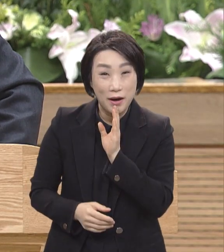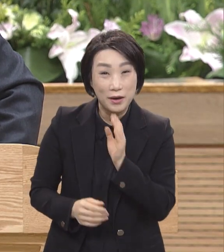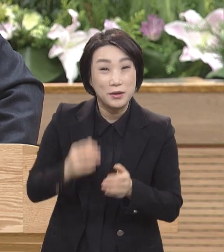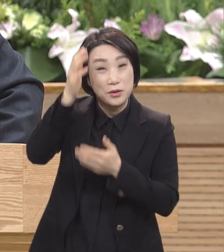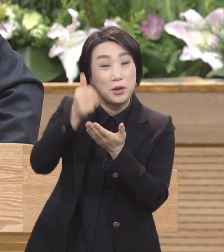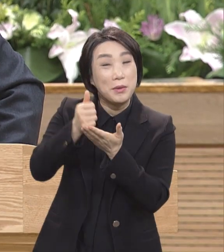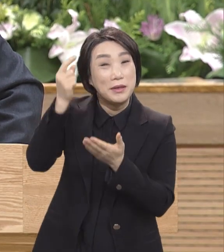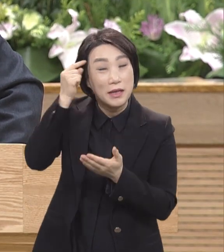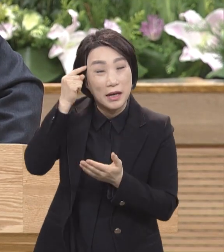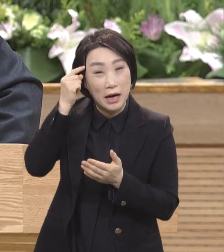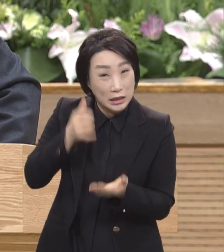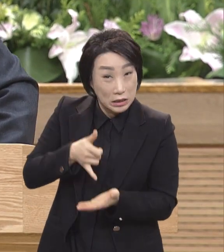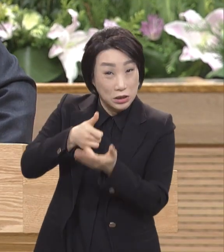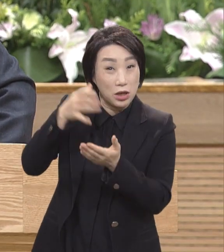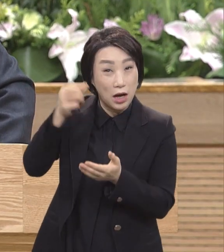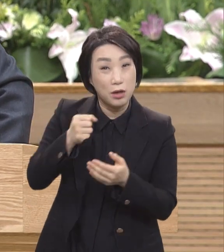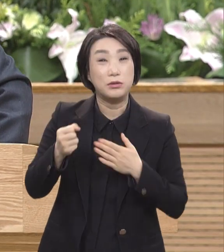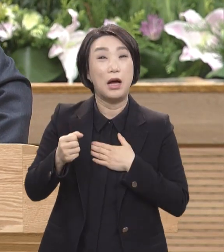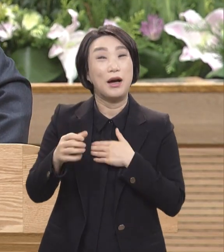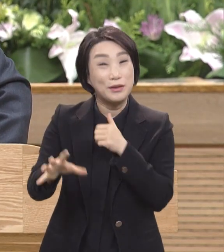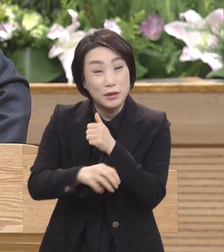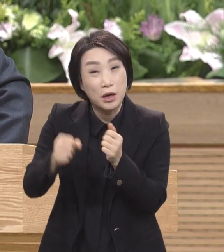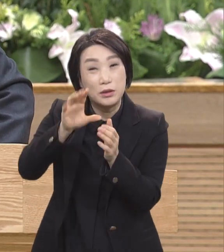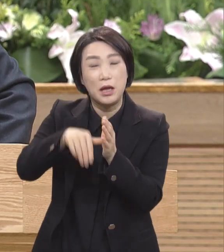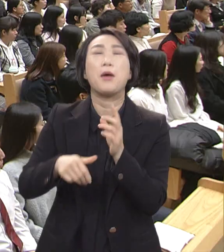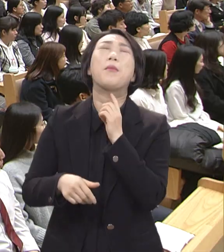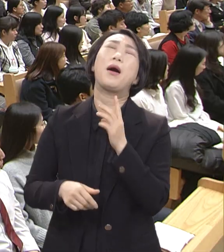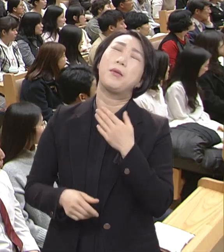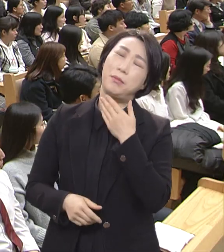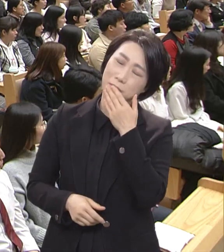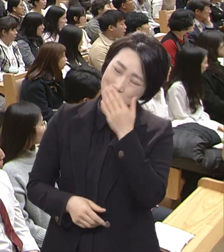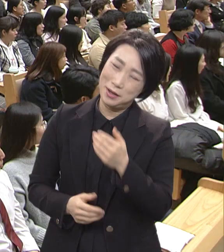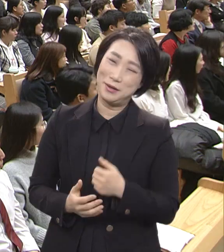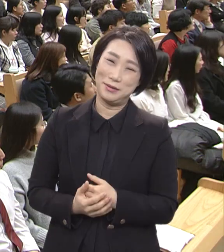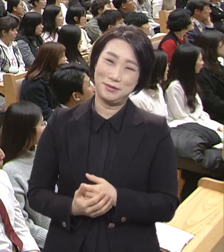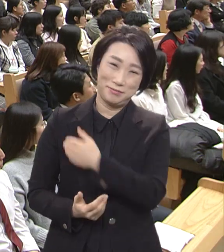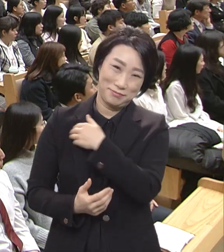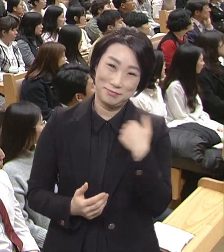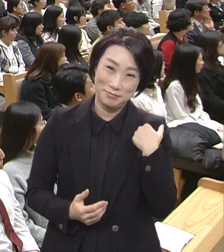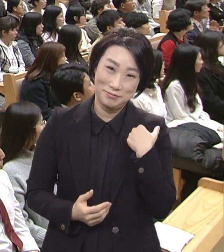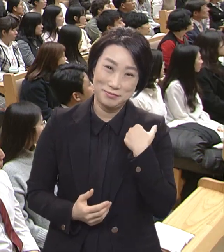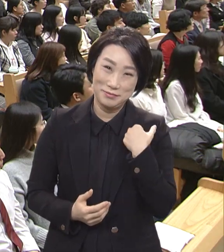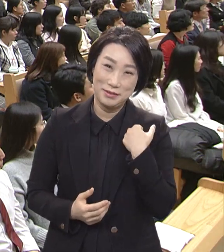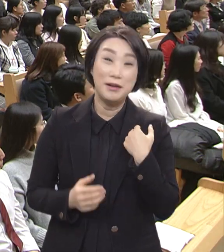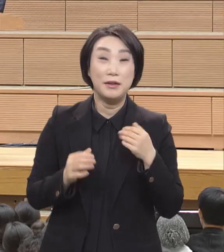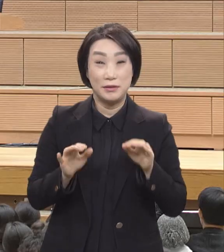성령의 생각이 인격으로 나를 장악할 때만 가능하다 이 말입니다.